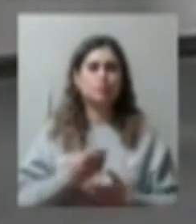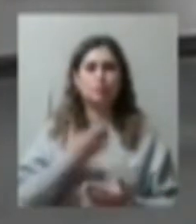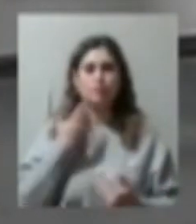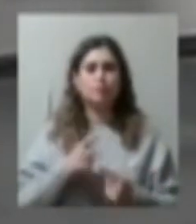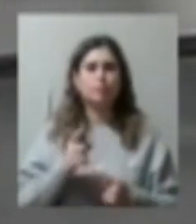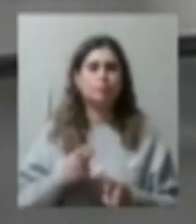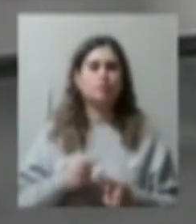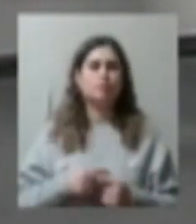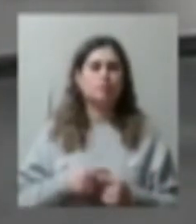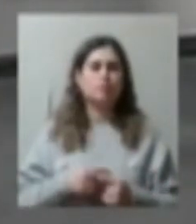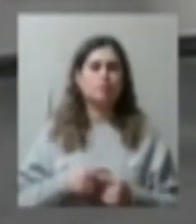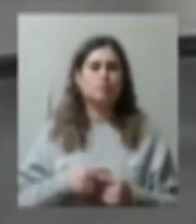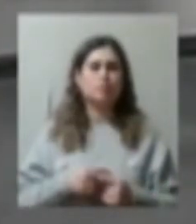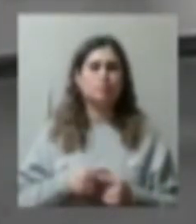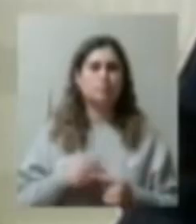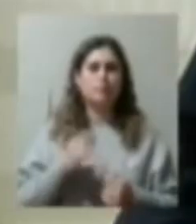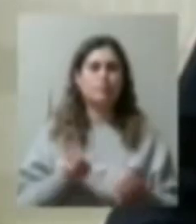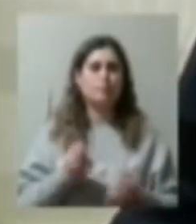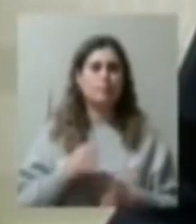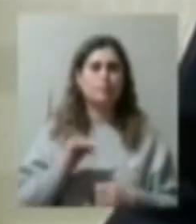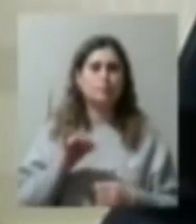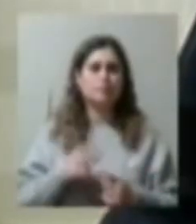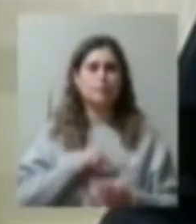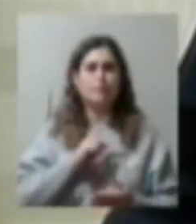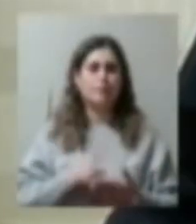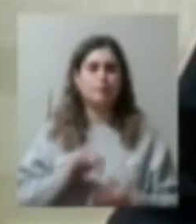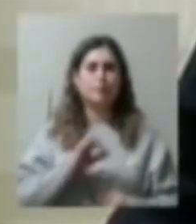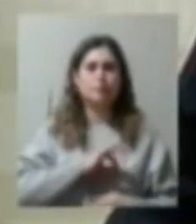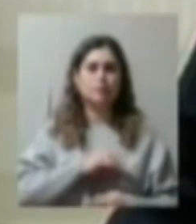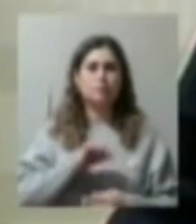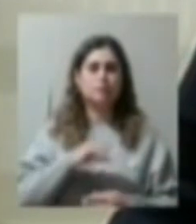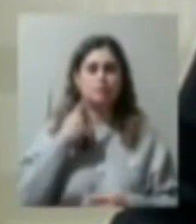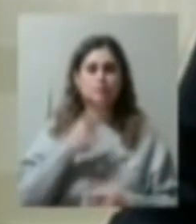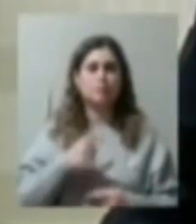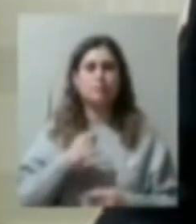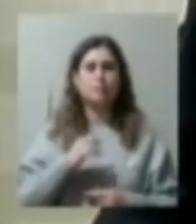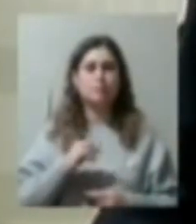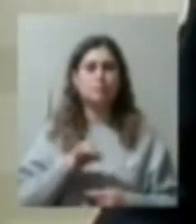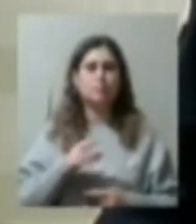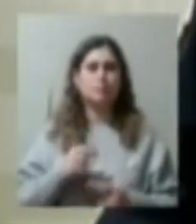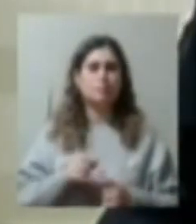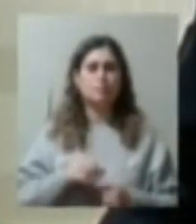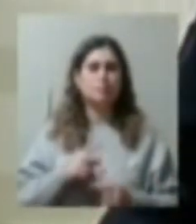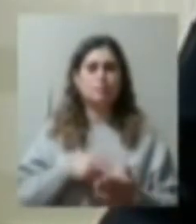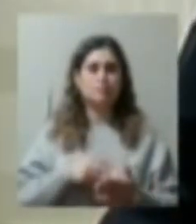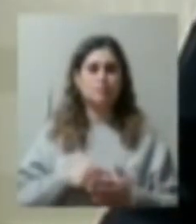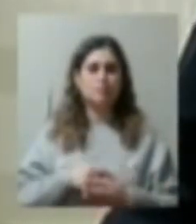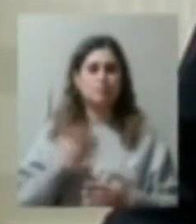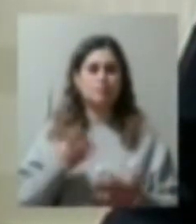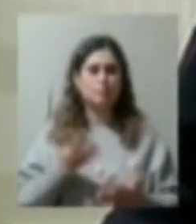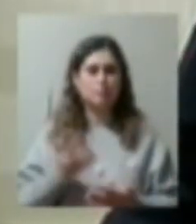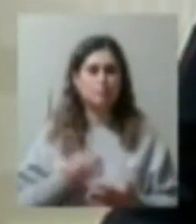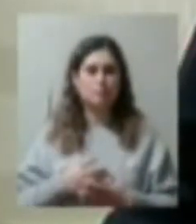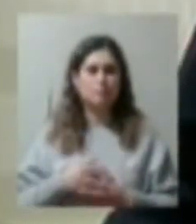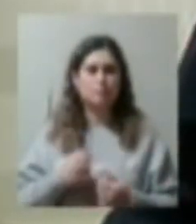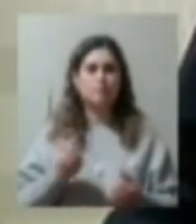що водії і пасажири зобов'язані використовувати засоби пасивної безпеки, якщо ними оснащений транспортний засіб. Тобто, якщо в автомобілі